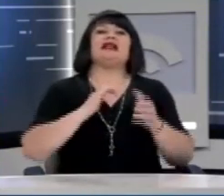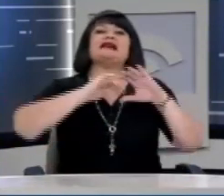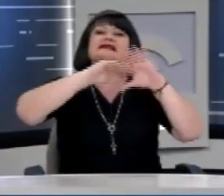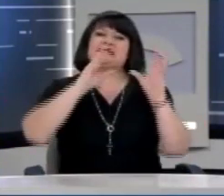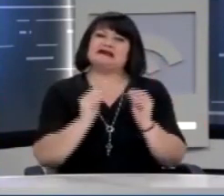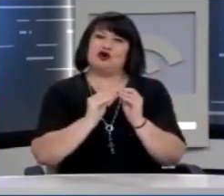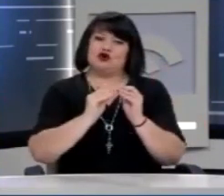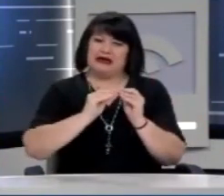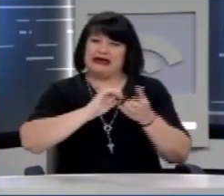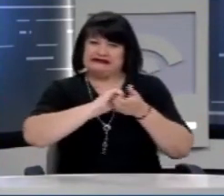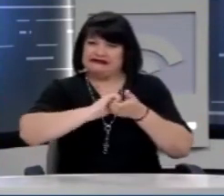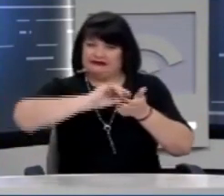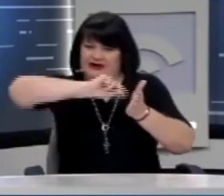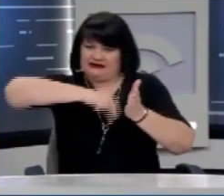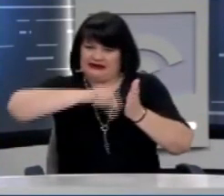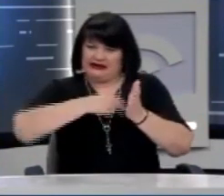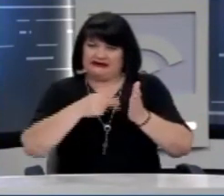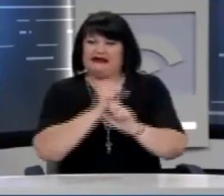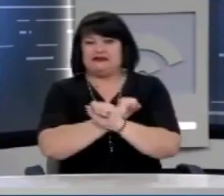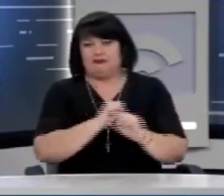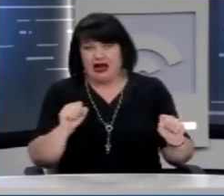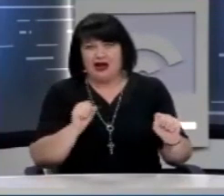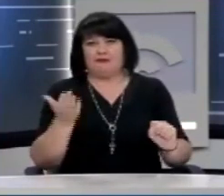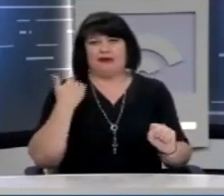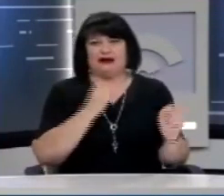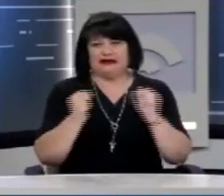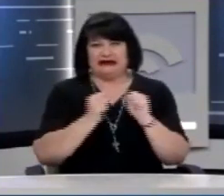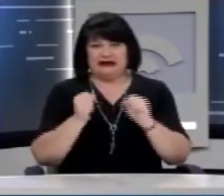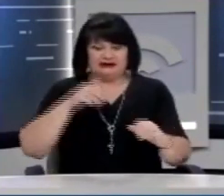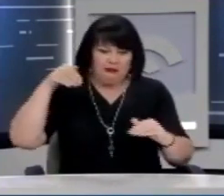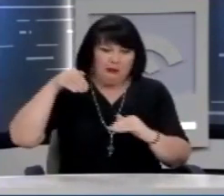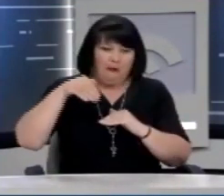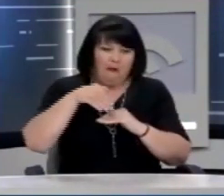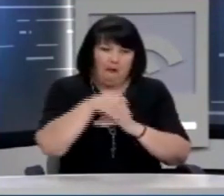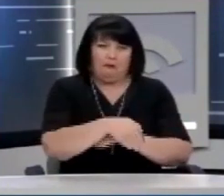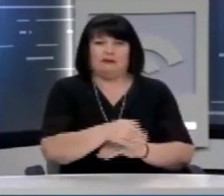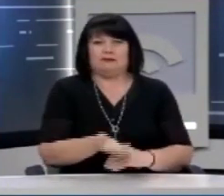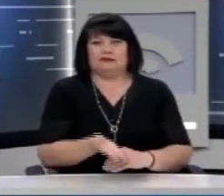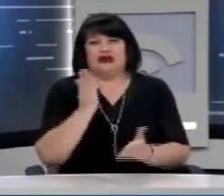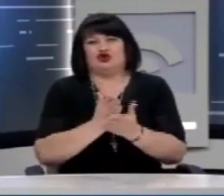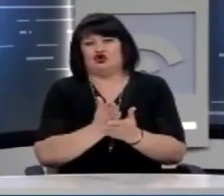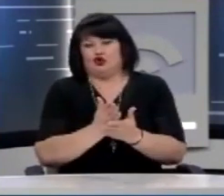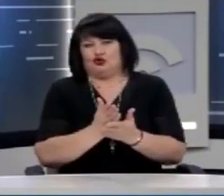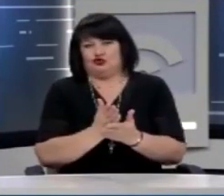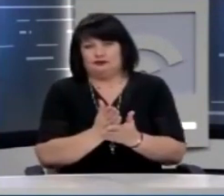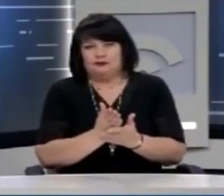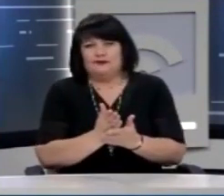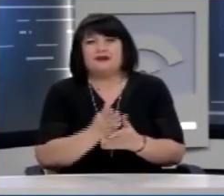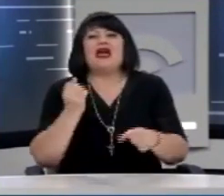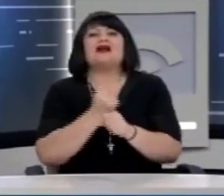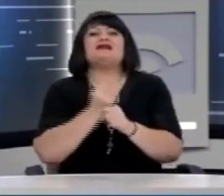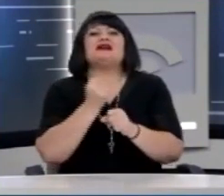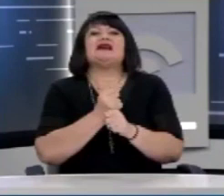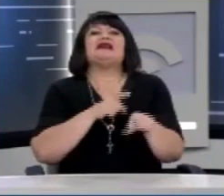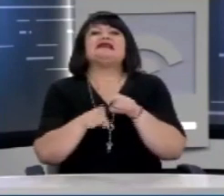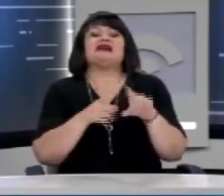συλλογικών συμβάσεων εργασίας που υπήρχε πριν την κρίση, έχει κατρακυλήσει και συνεχίζει να μειώνεται. Οι εργασιακές σχέσεις έχουν